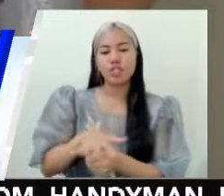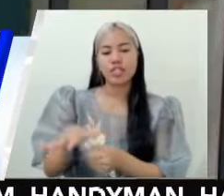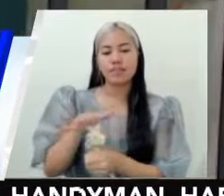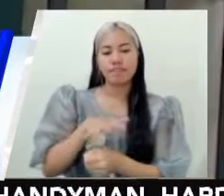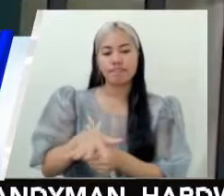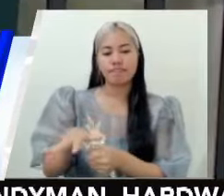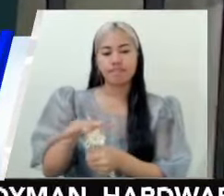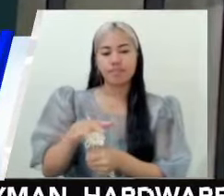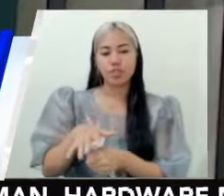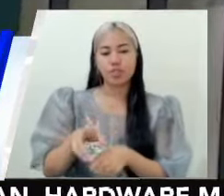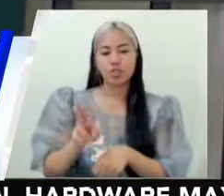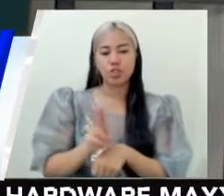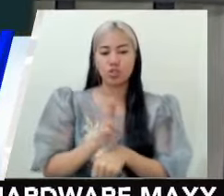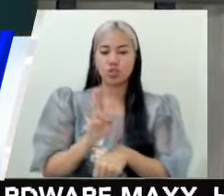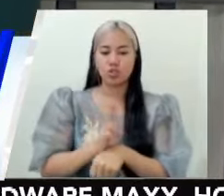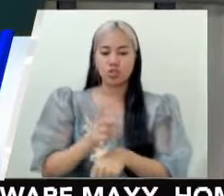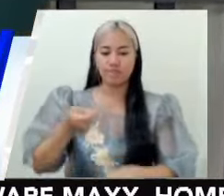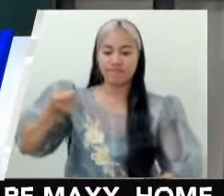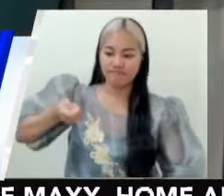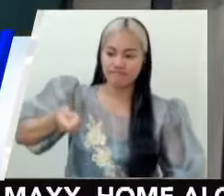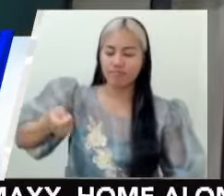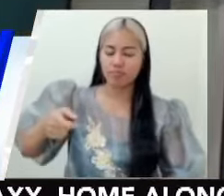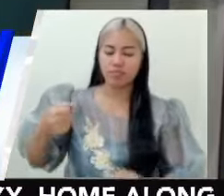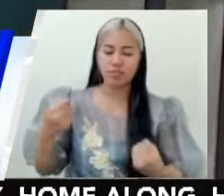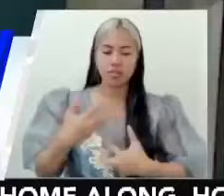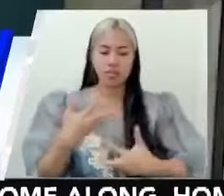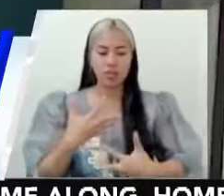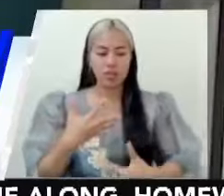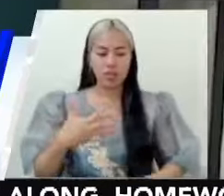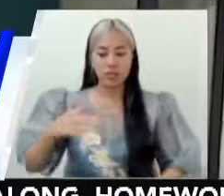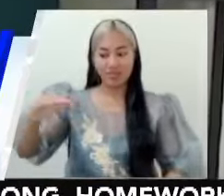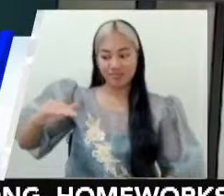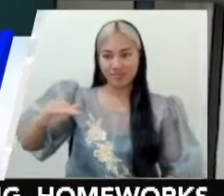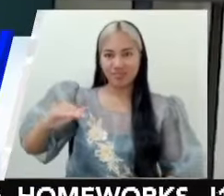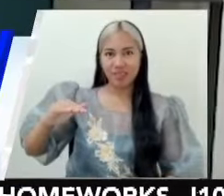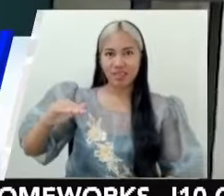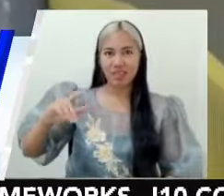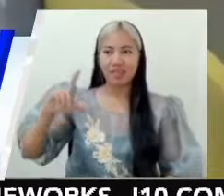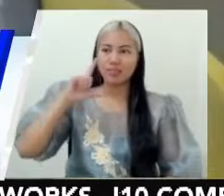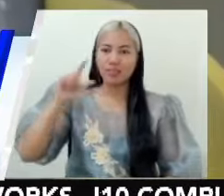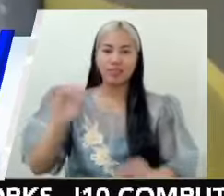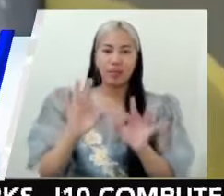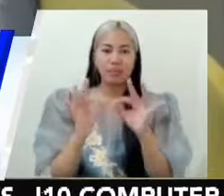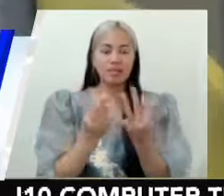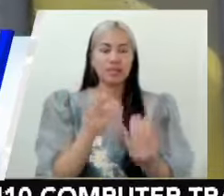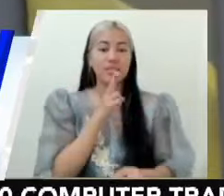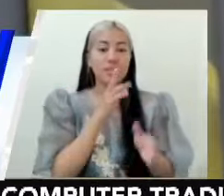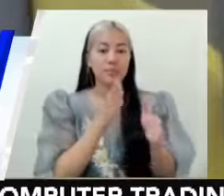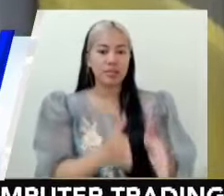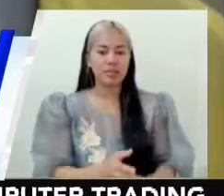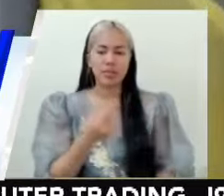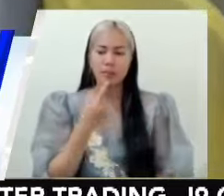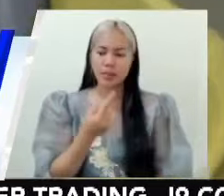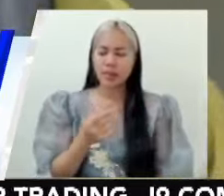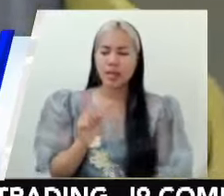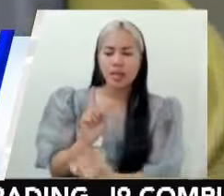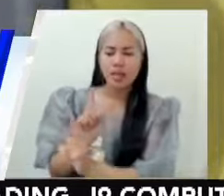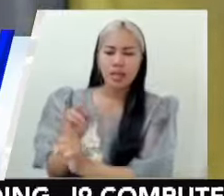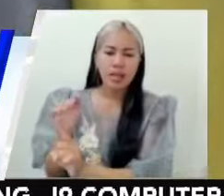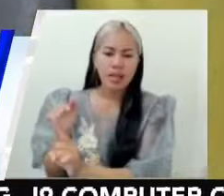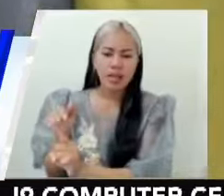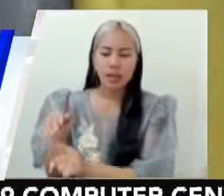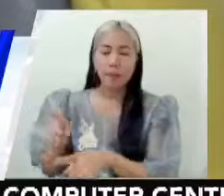bilang panakot. Nagsumbong ang bata sa kanyang pamilya. Depensa ng suspect, nilapitan niya ang bata pero wala raw siyang ginawang